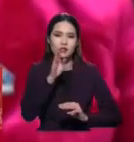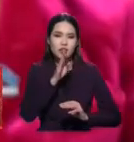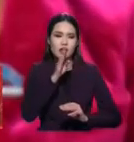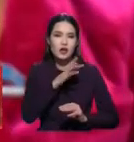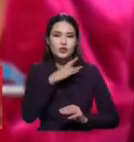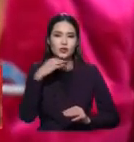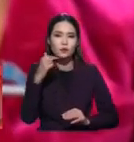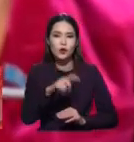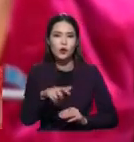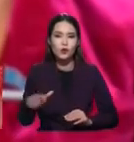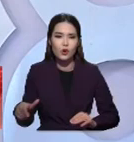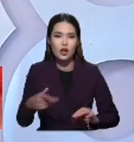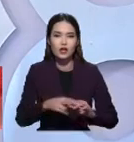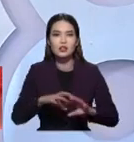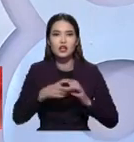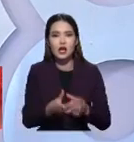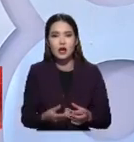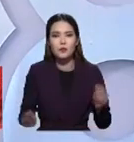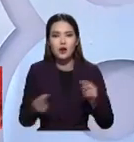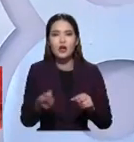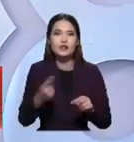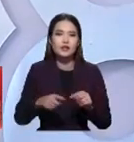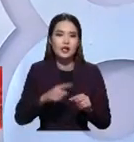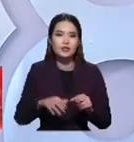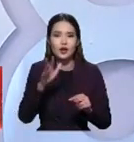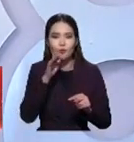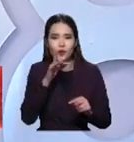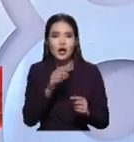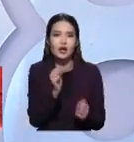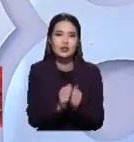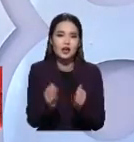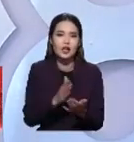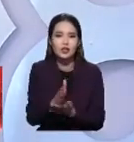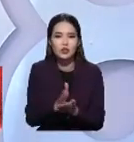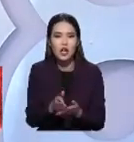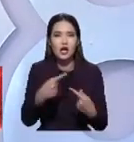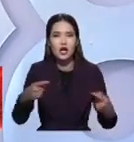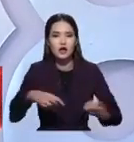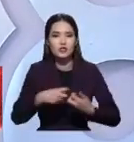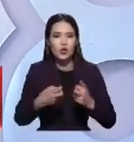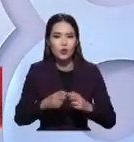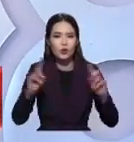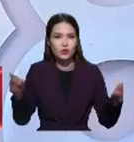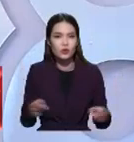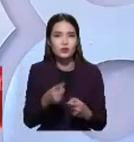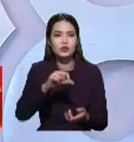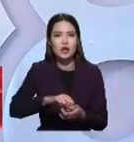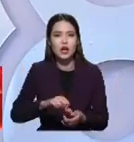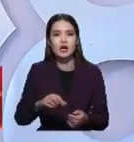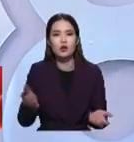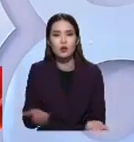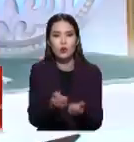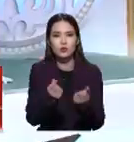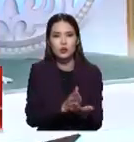көшбасшылығын дамытуды көздейтін ұйым алдағы уақытта нәзік жандыларға тән өзекті мәселелерді көтеріп, кәсіпкерлерді